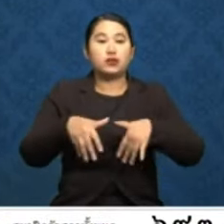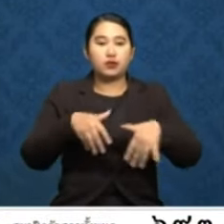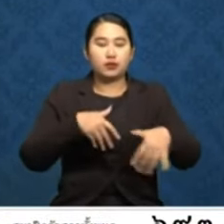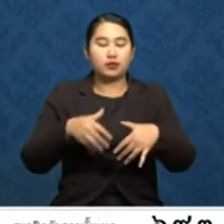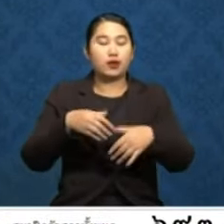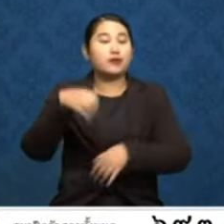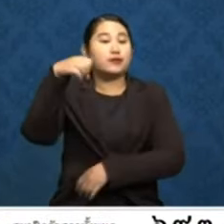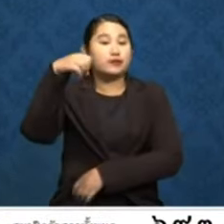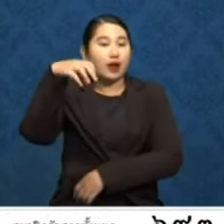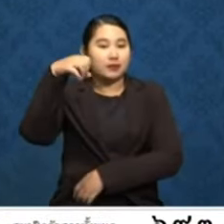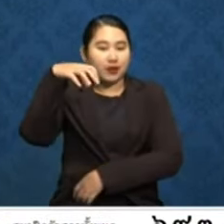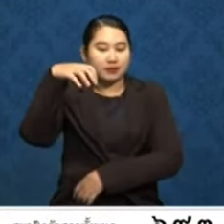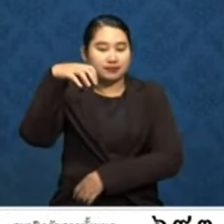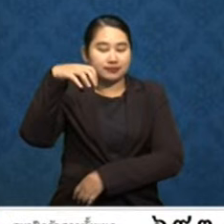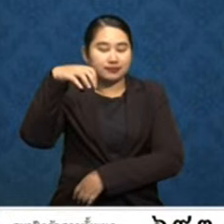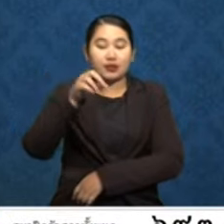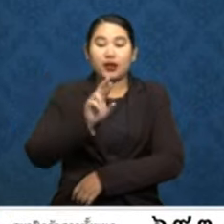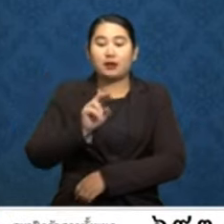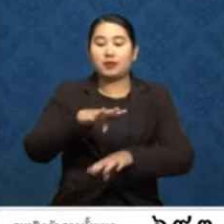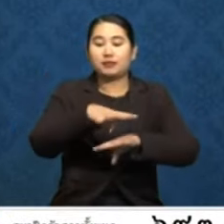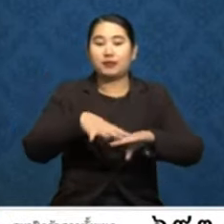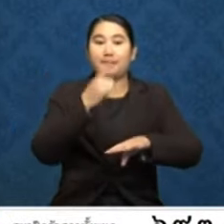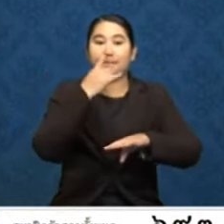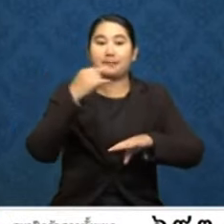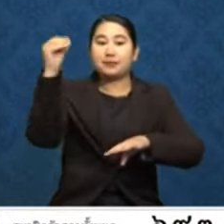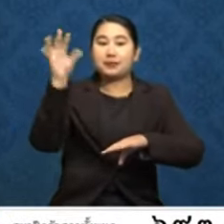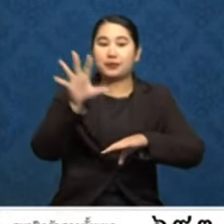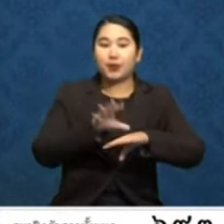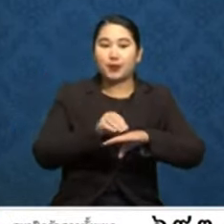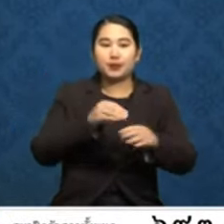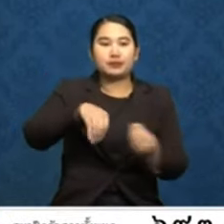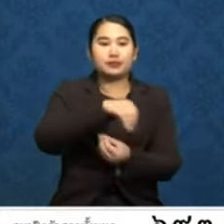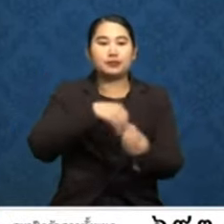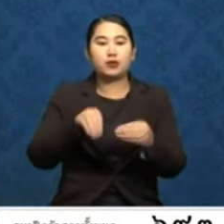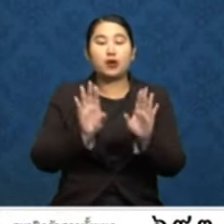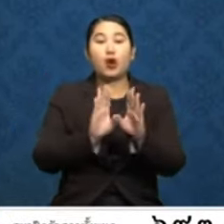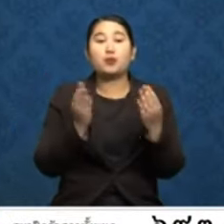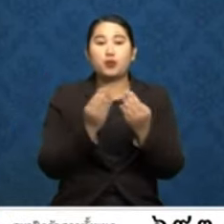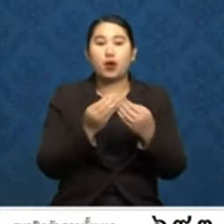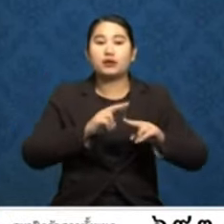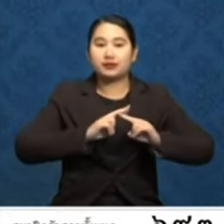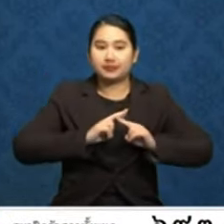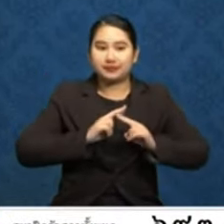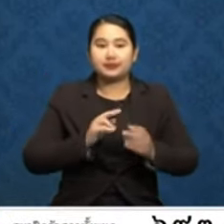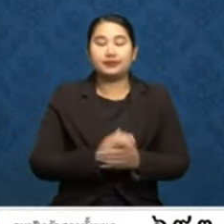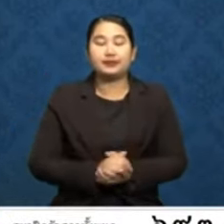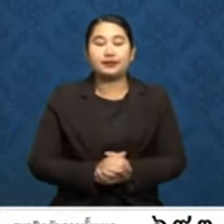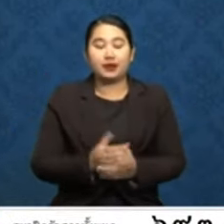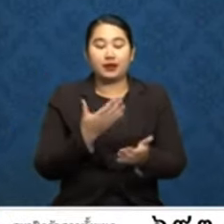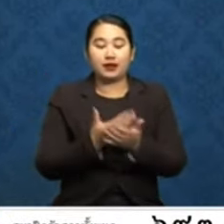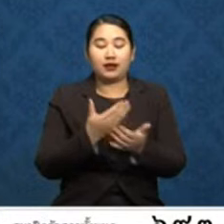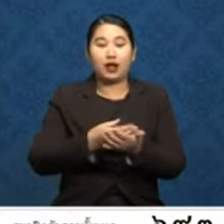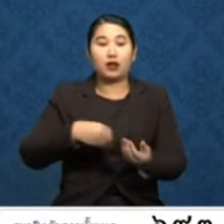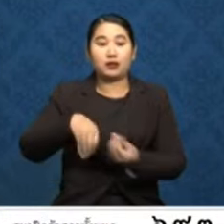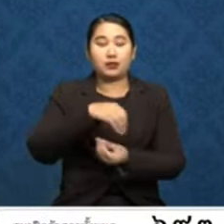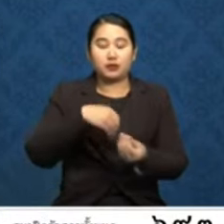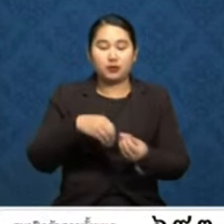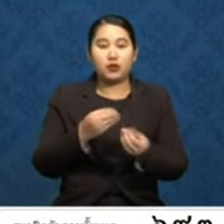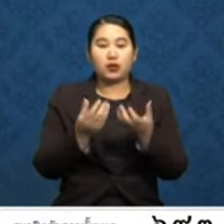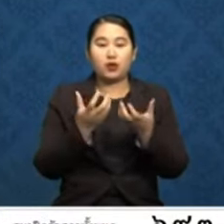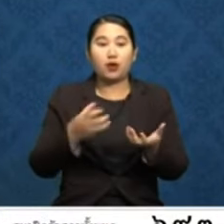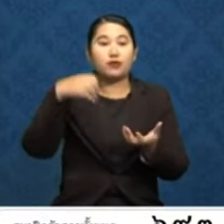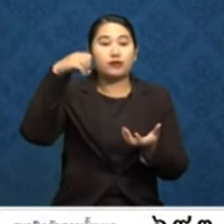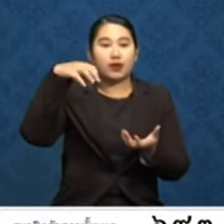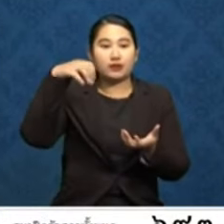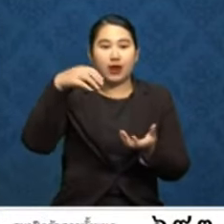สไฟฟ้าระบบโซลาร์เซลล์ใช้ในครัวเรือนและมีรายได้จากการจำหน่ายกระแสไฟฟ้